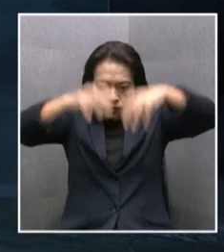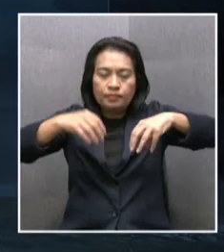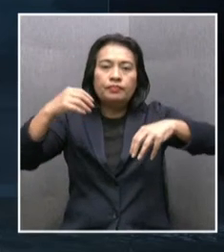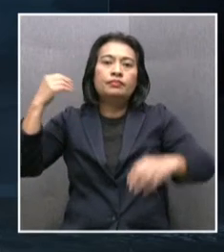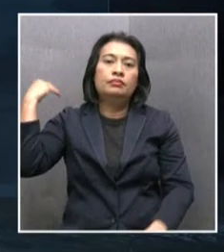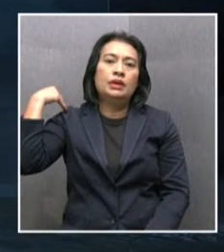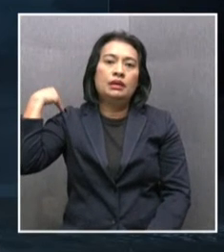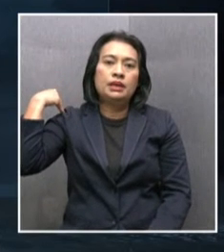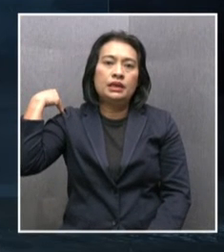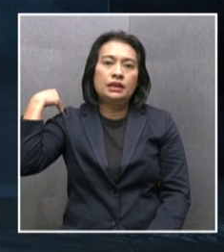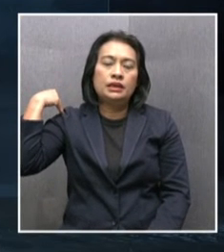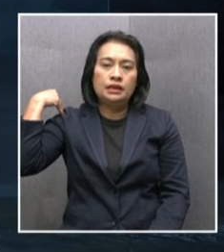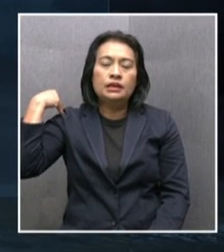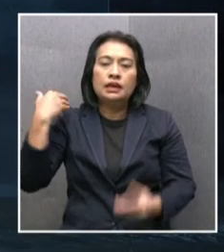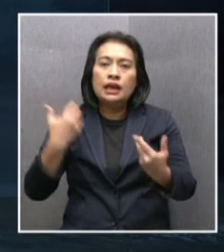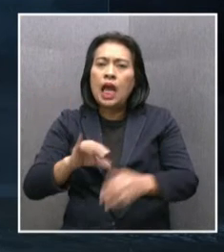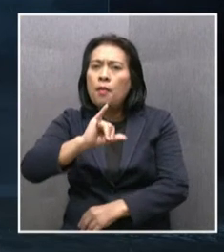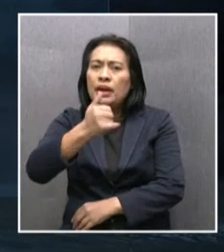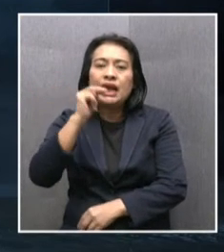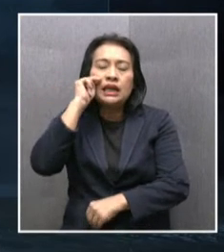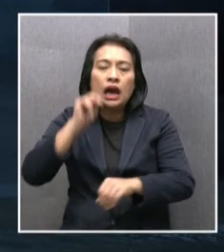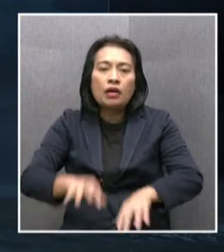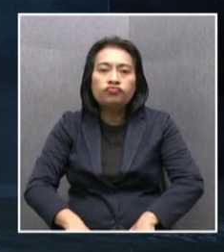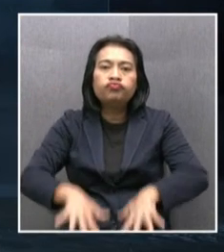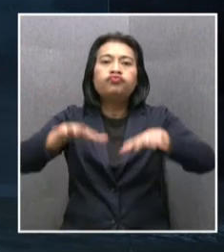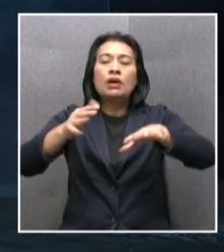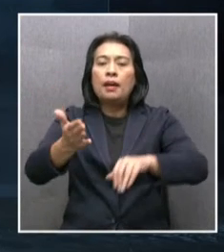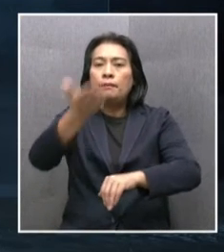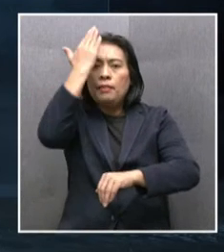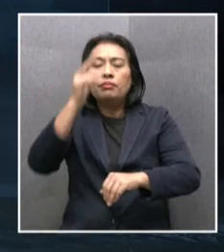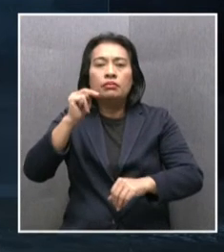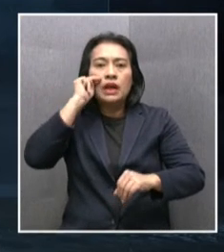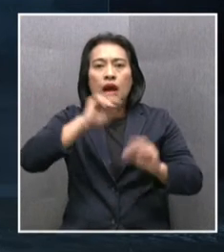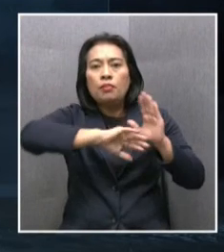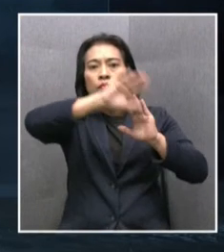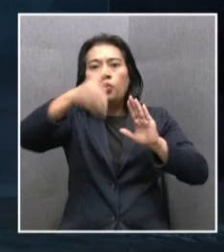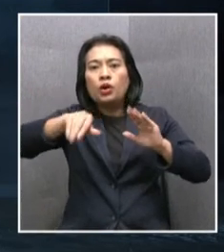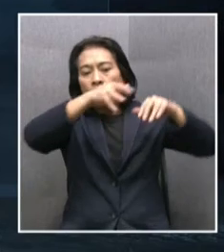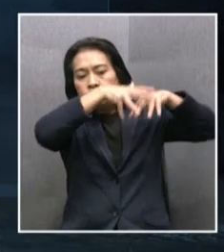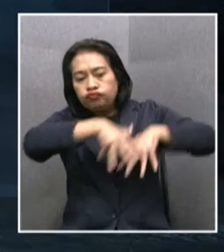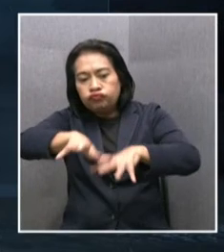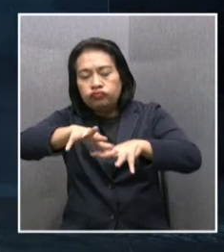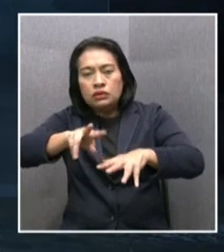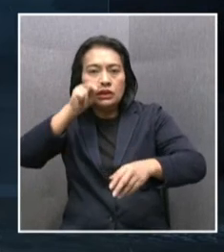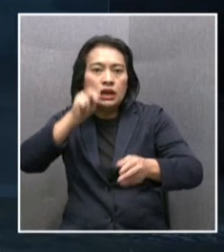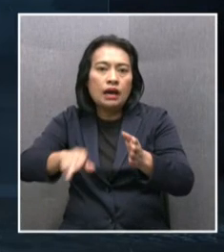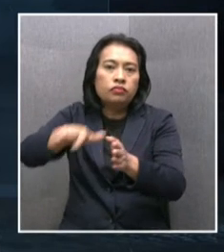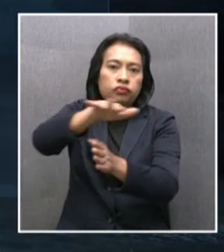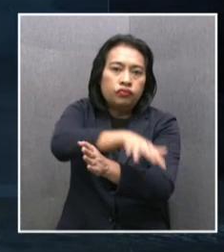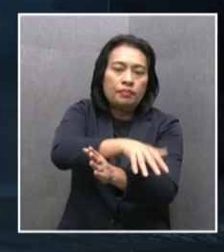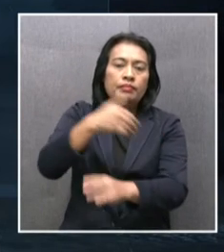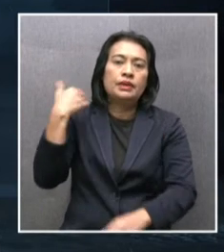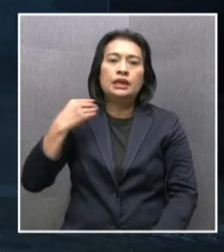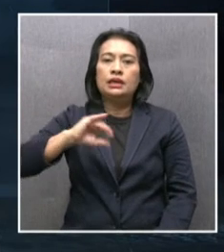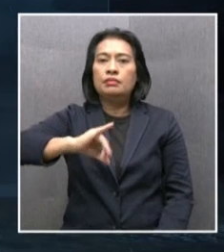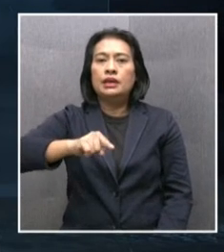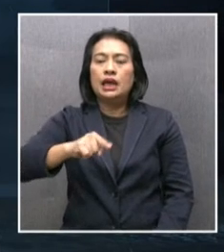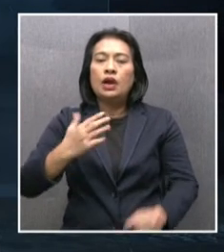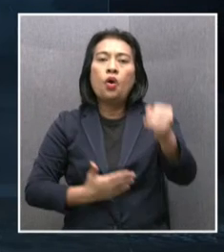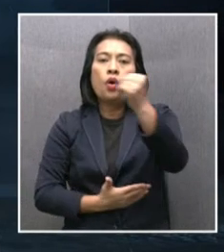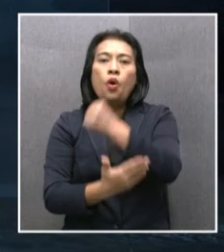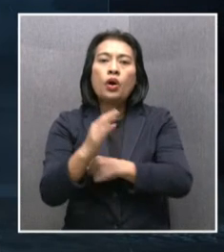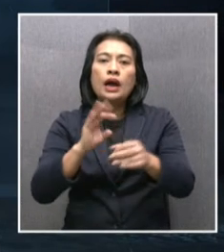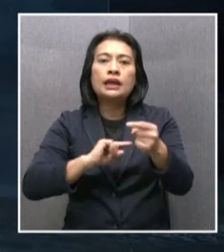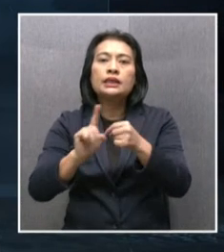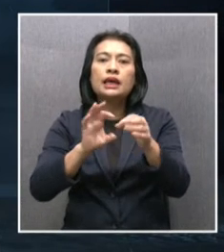ที่และอาจจะเกิดน้ำท่วมฉับพลันน้ำป่าไหลหลากรวมทั้งน้ำล้นตลิ่งได้ในหลายพื้นที่ค่ะโดยมีโอกาสสูงที่จะเคลื่อน